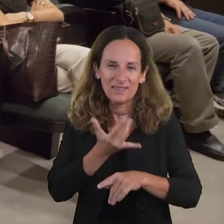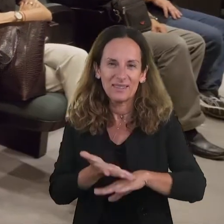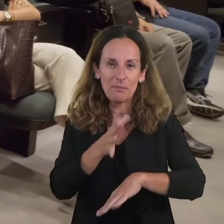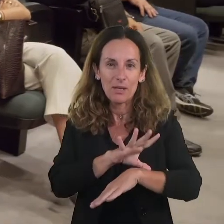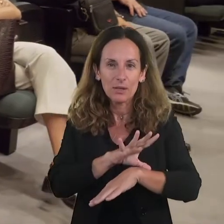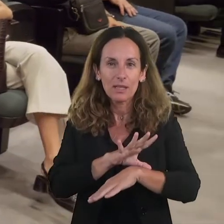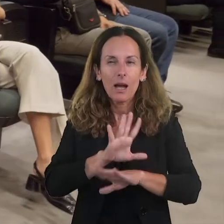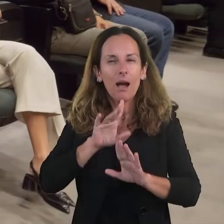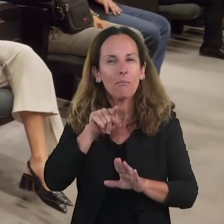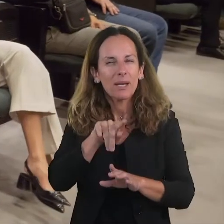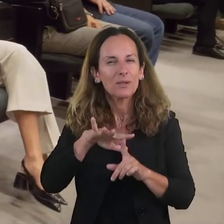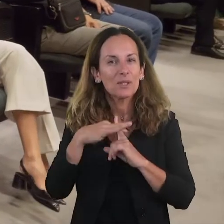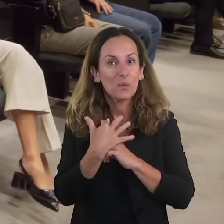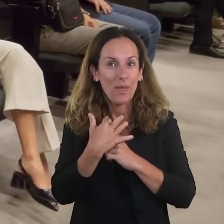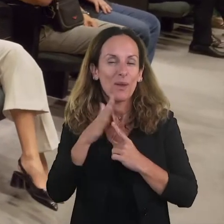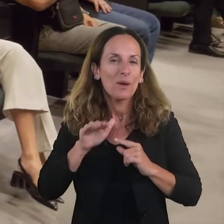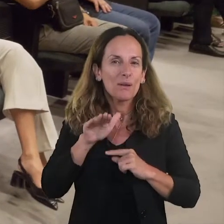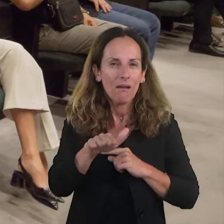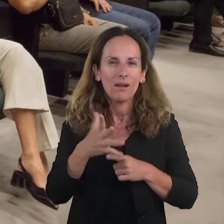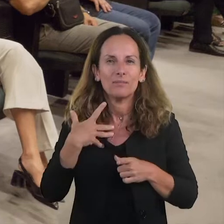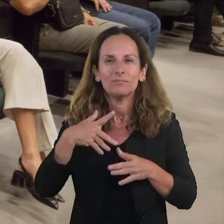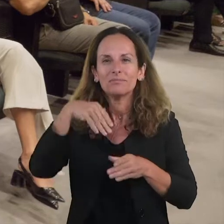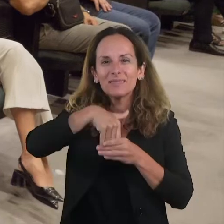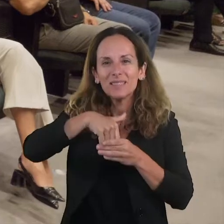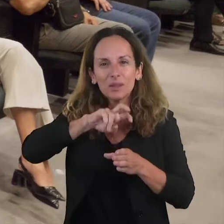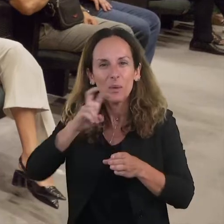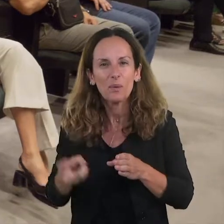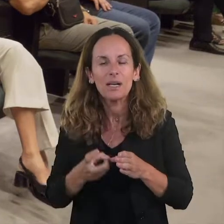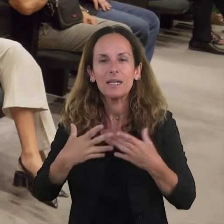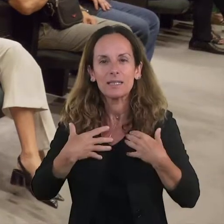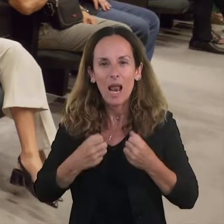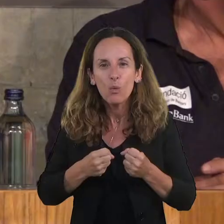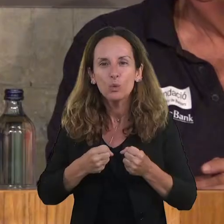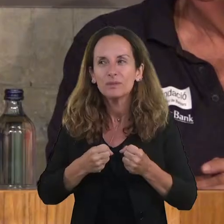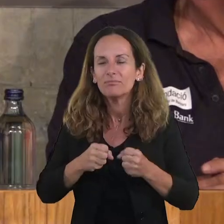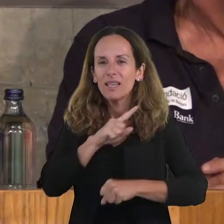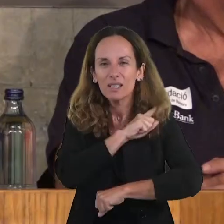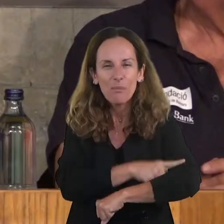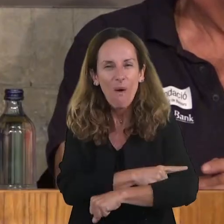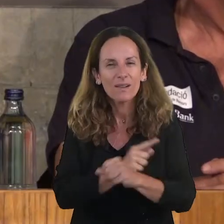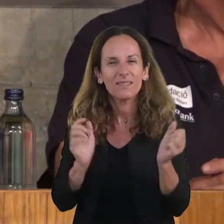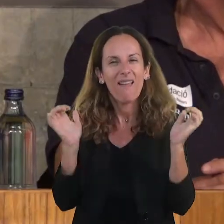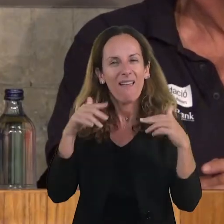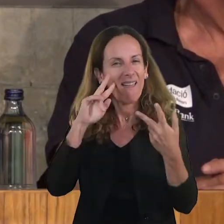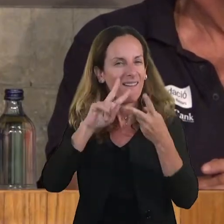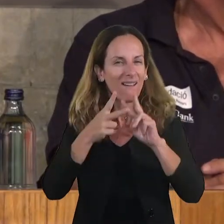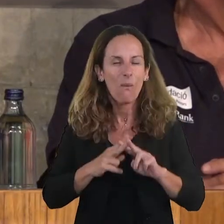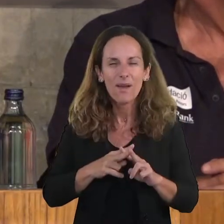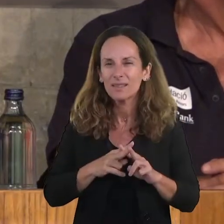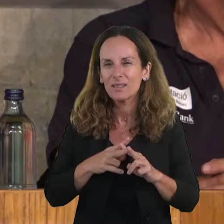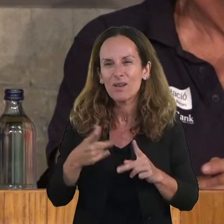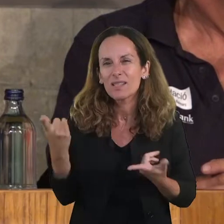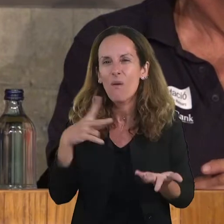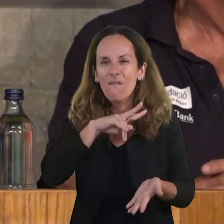hi juntam moltes coses, no? Salut, esport, trobada, en definitiva, moltíssimes de coses i de valors que s'ajunten en